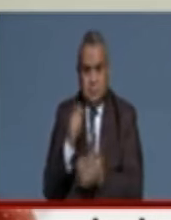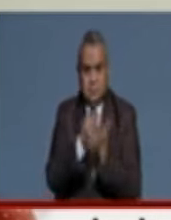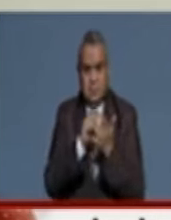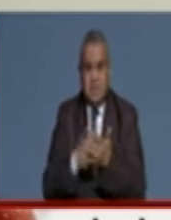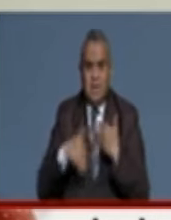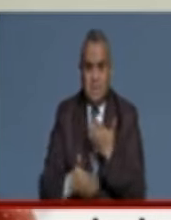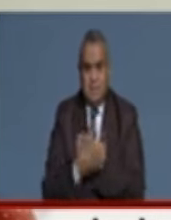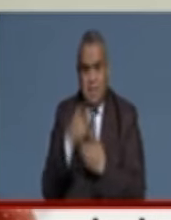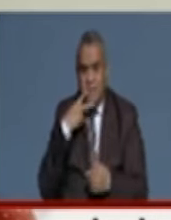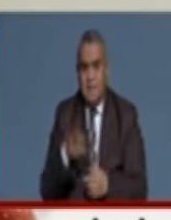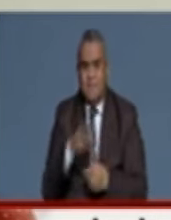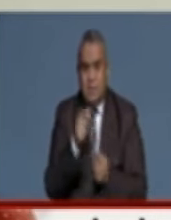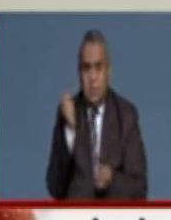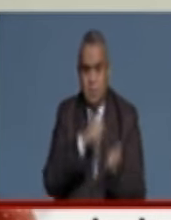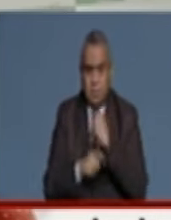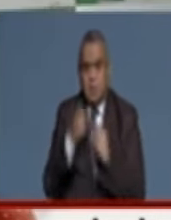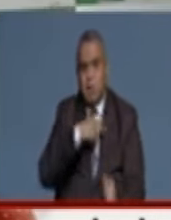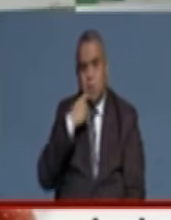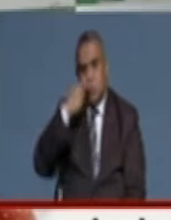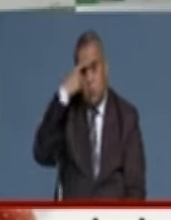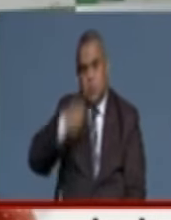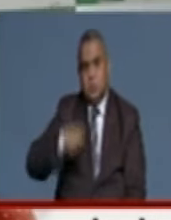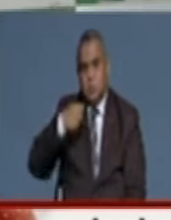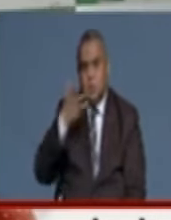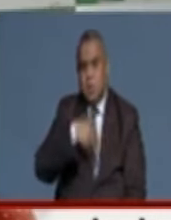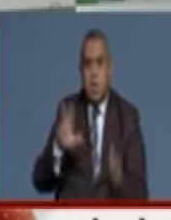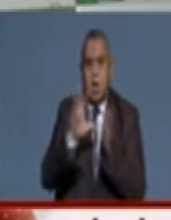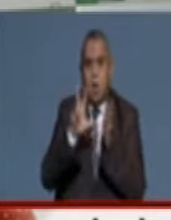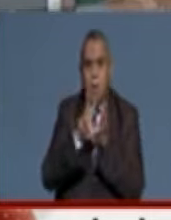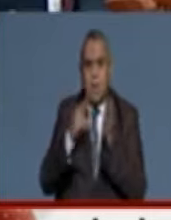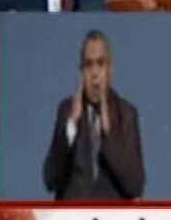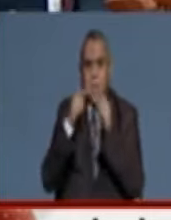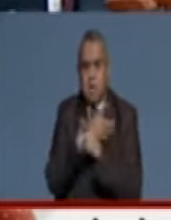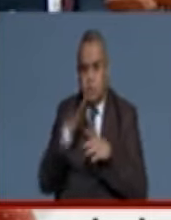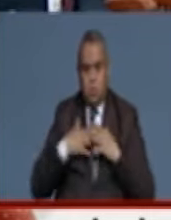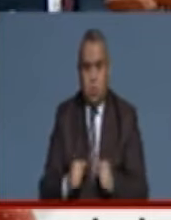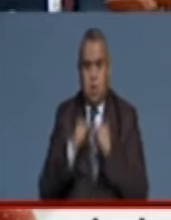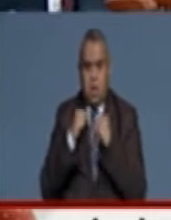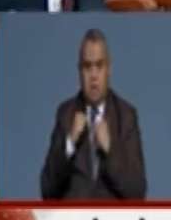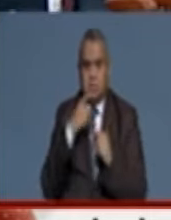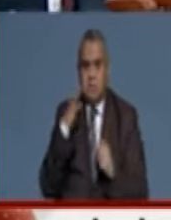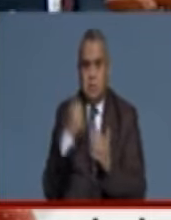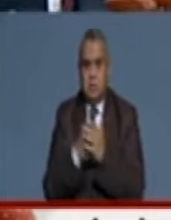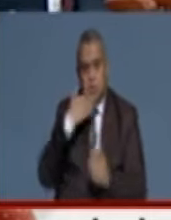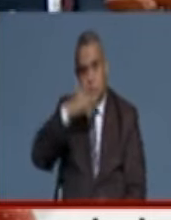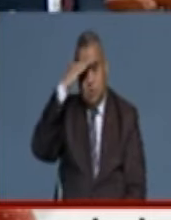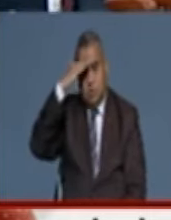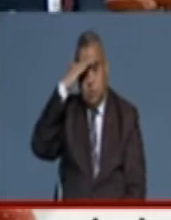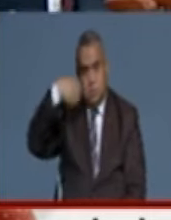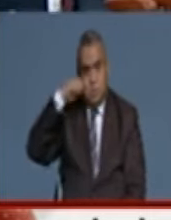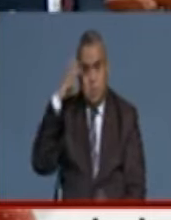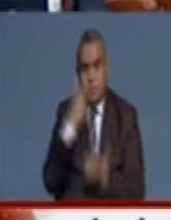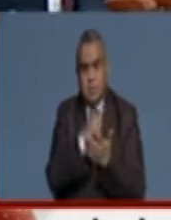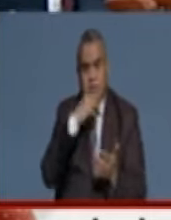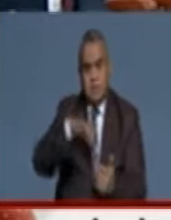هذا المصنع. كل سنة وحضرتك طيب يا فندم، وعمال مصر بكامل الصحة والعافية. أشكرك يا سيادة الرئيس،